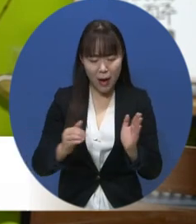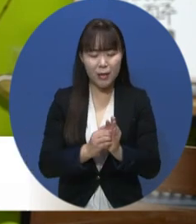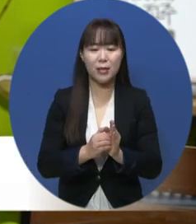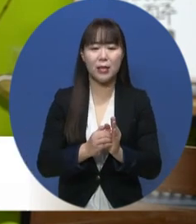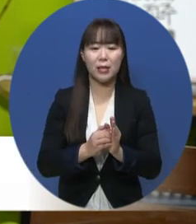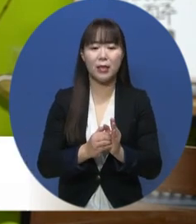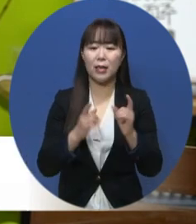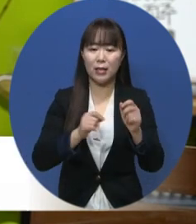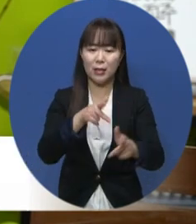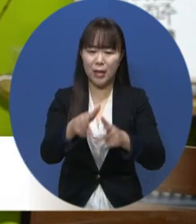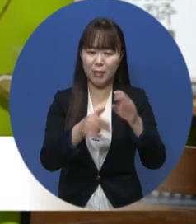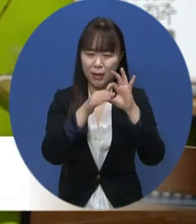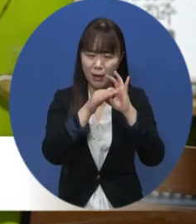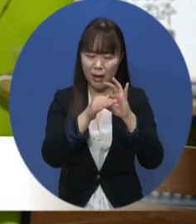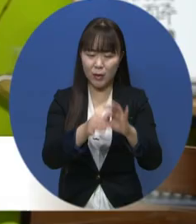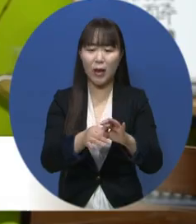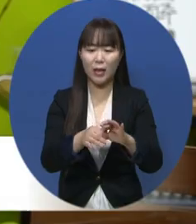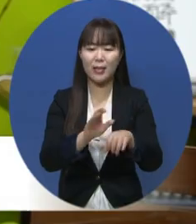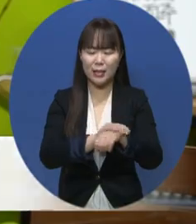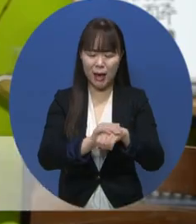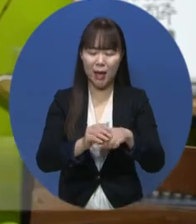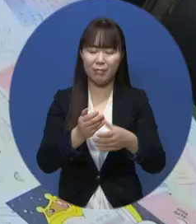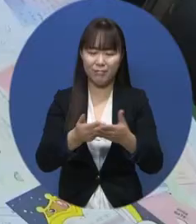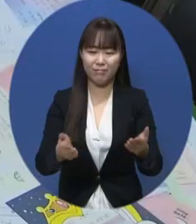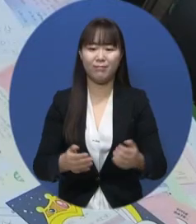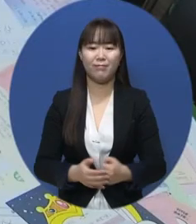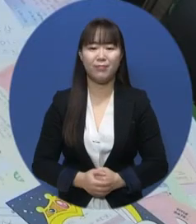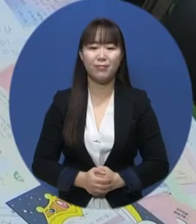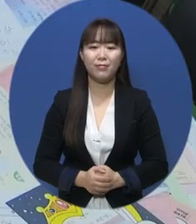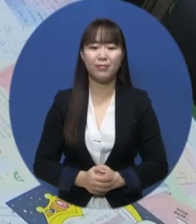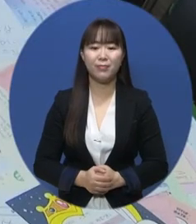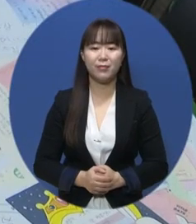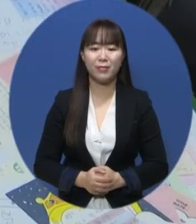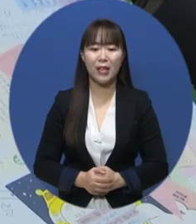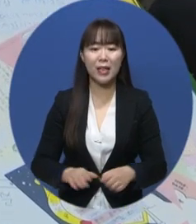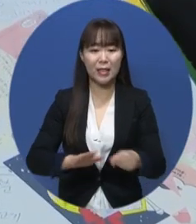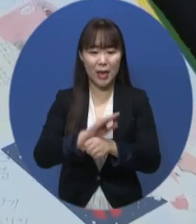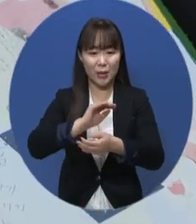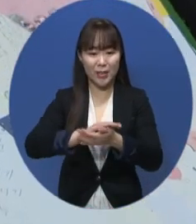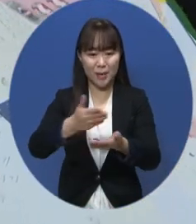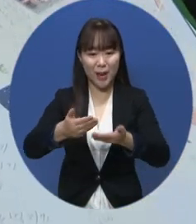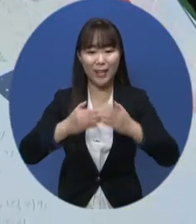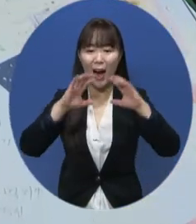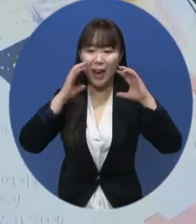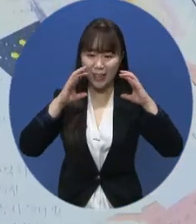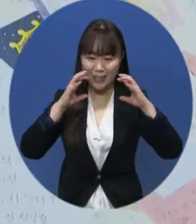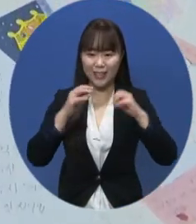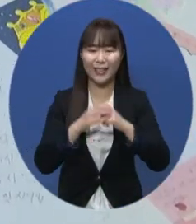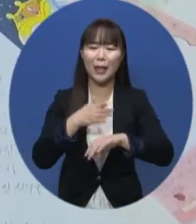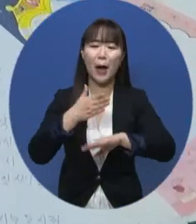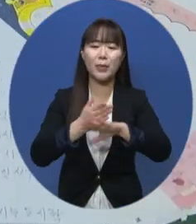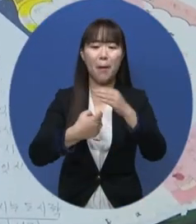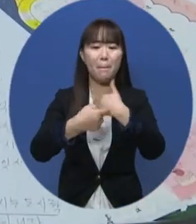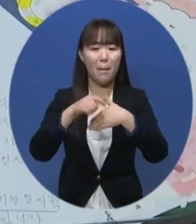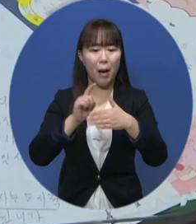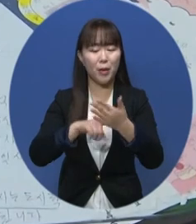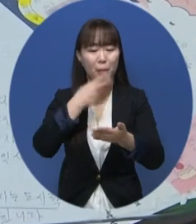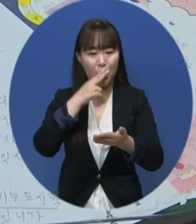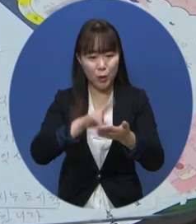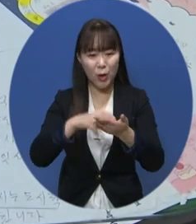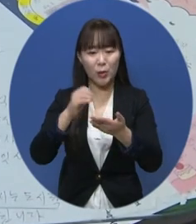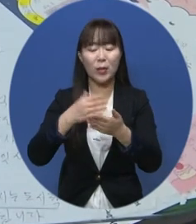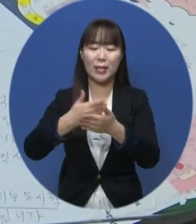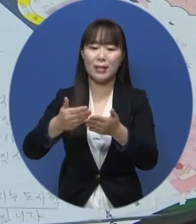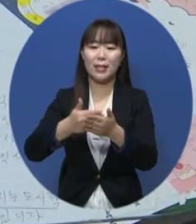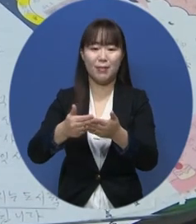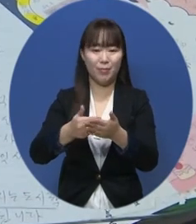엄마의 밥상을 따뜻하고 행복하게 잘 차리겠습니다. 사랑의 도시락을 받는 아이들은 감사한 마음을 편지와